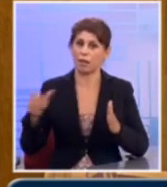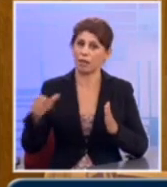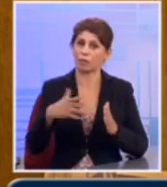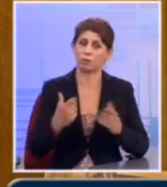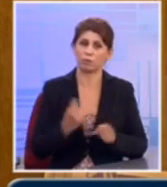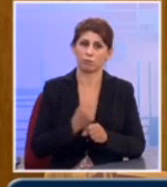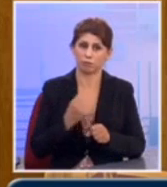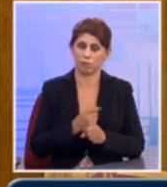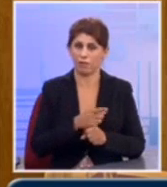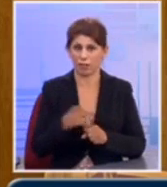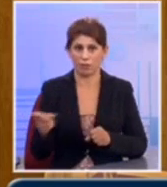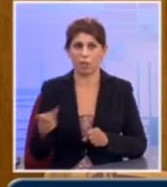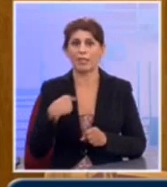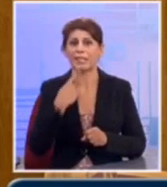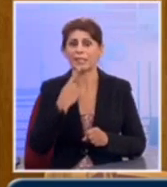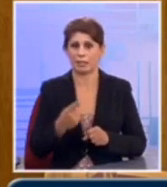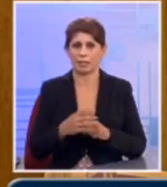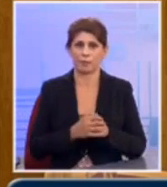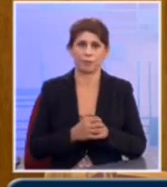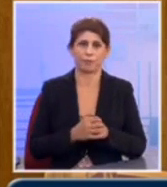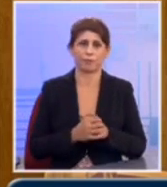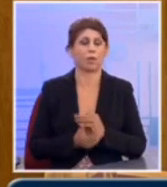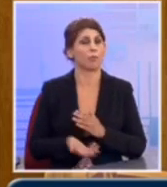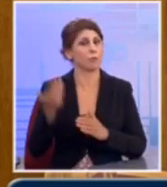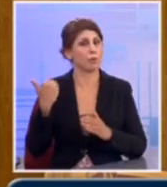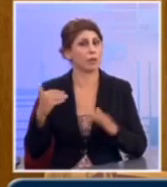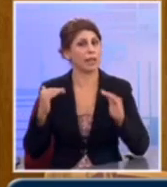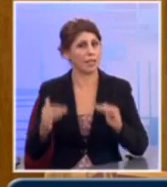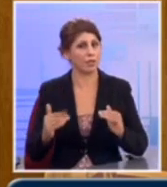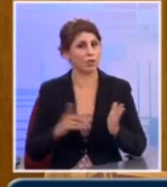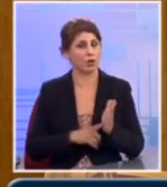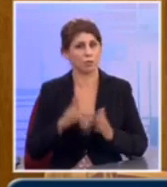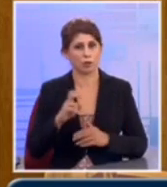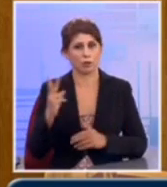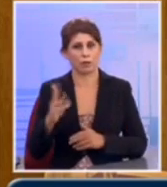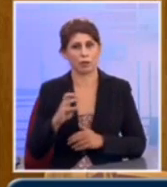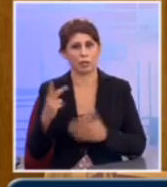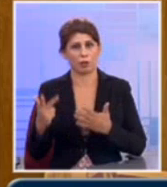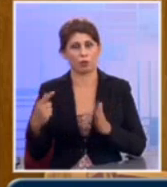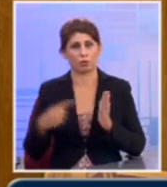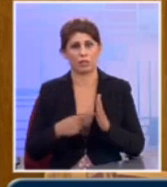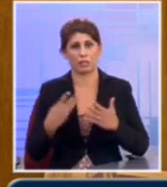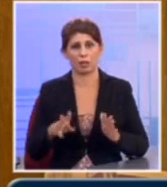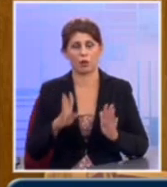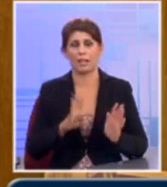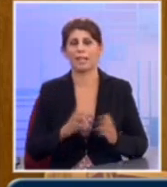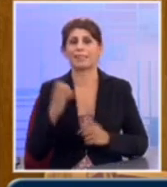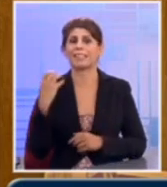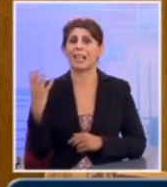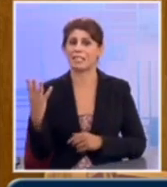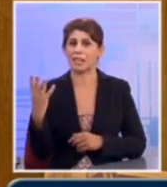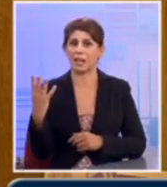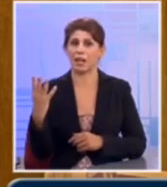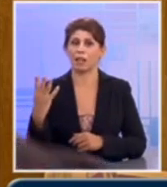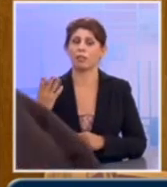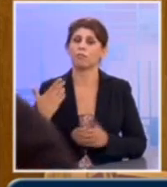ασχοληθεί με αυτά και λέει τα εξής προγενέστερο καθεστώς νόμος 2238 του 1994